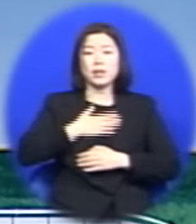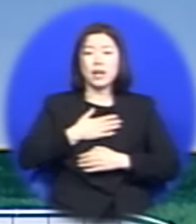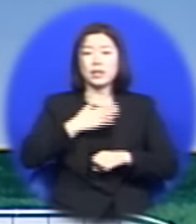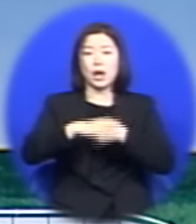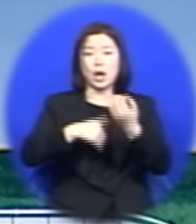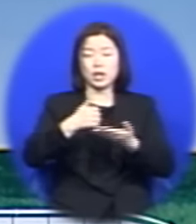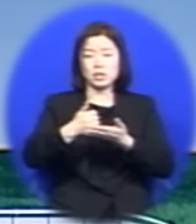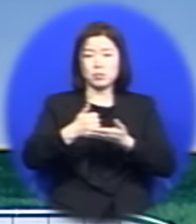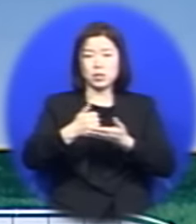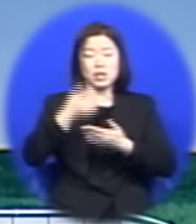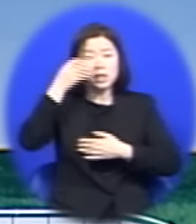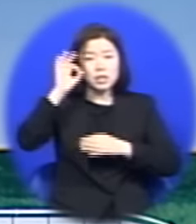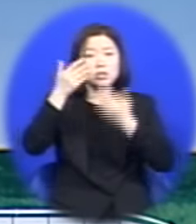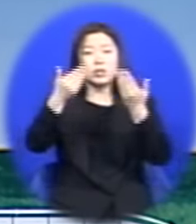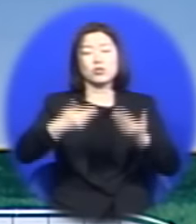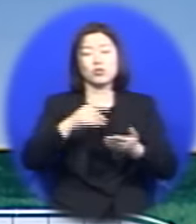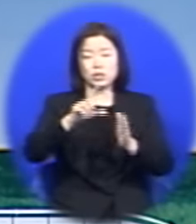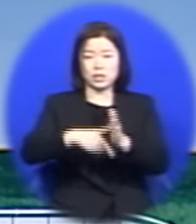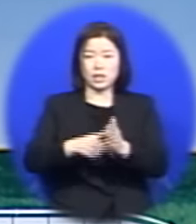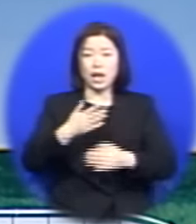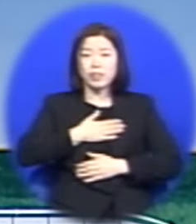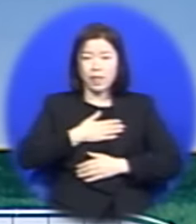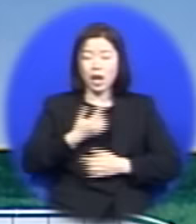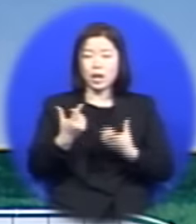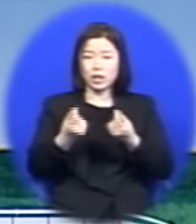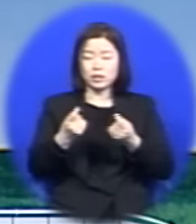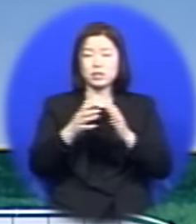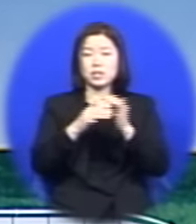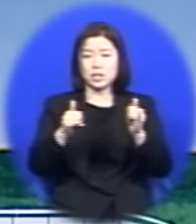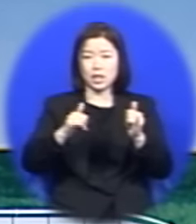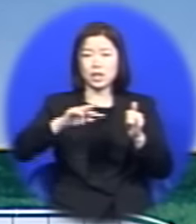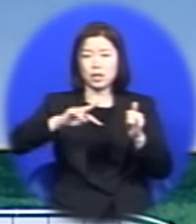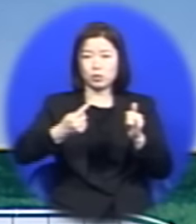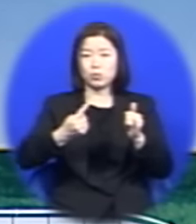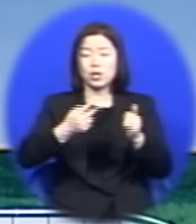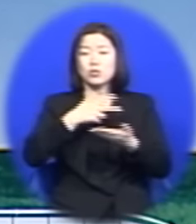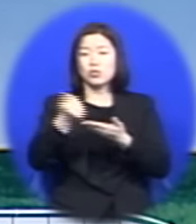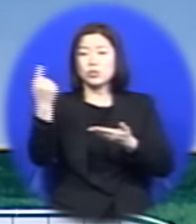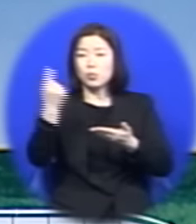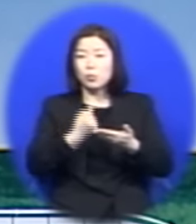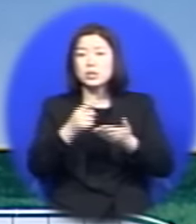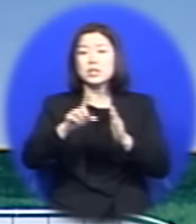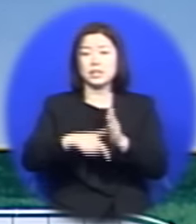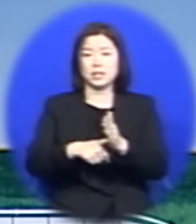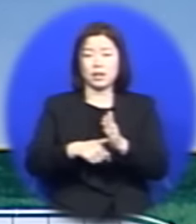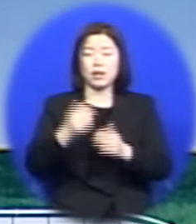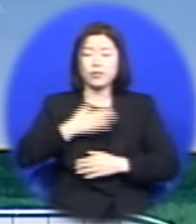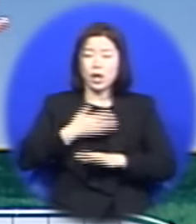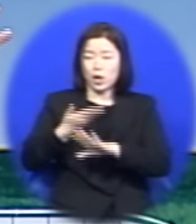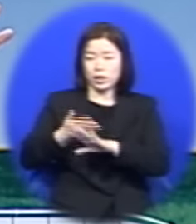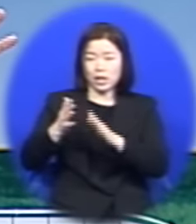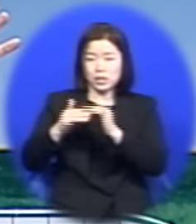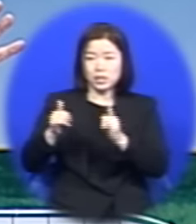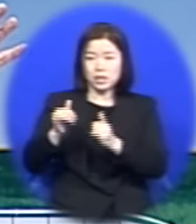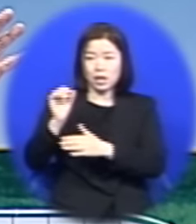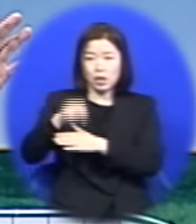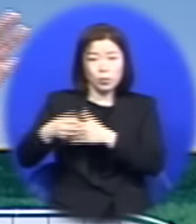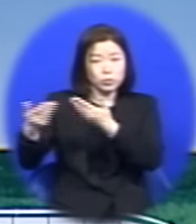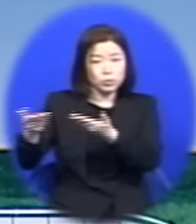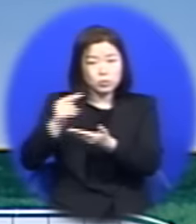용납해 주는 시간, 나 같은 자에게 주님이 오시는 시간인데 내가 다른 사람은 용납하지